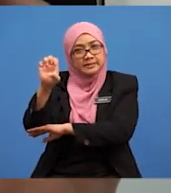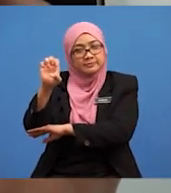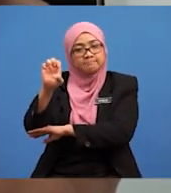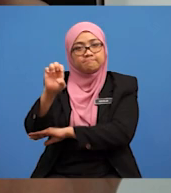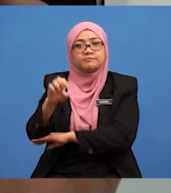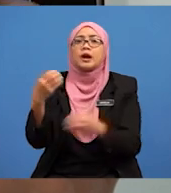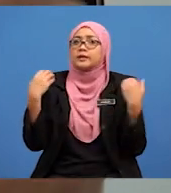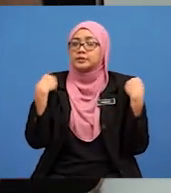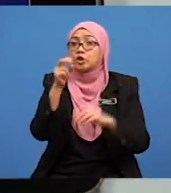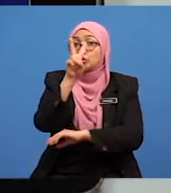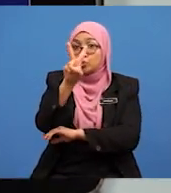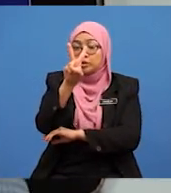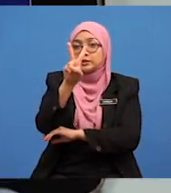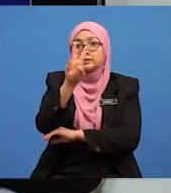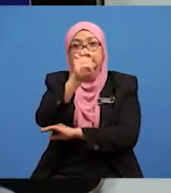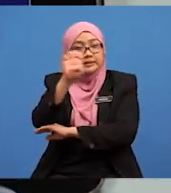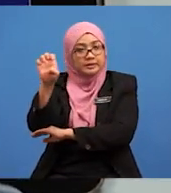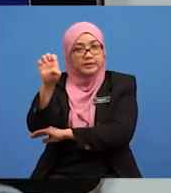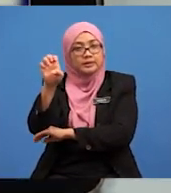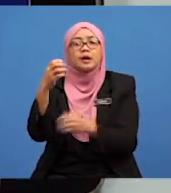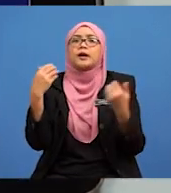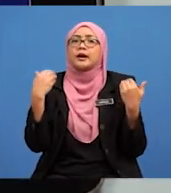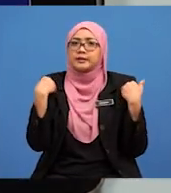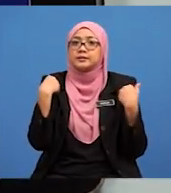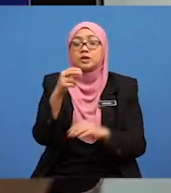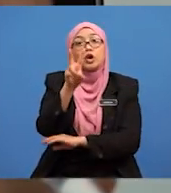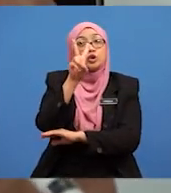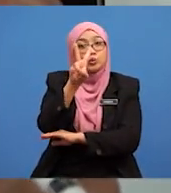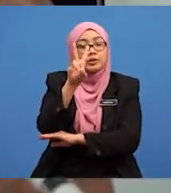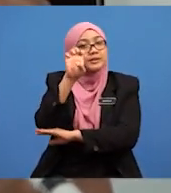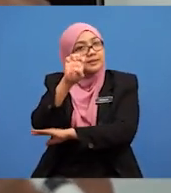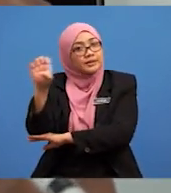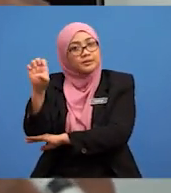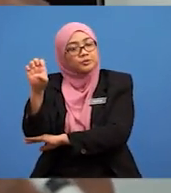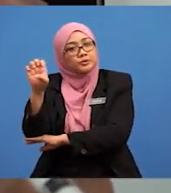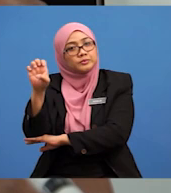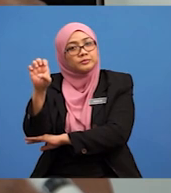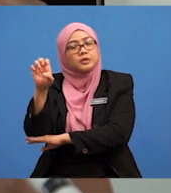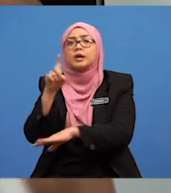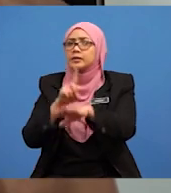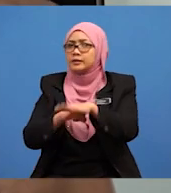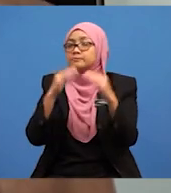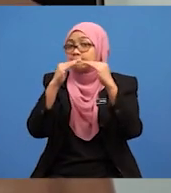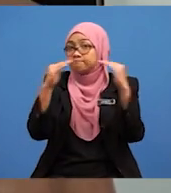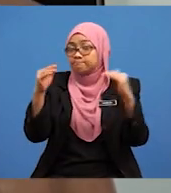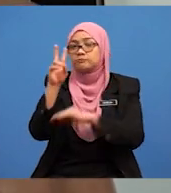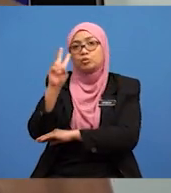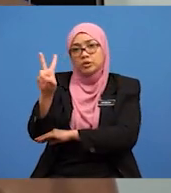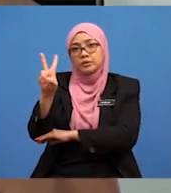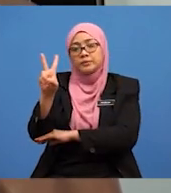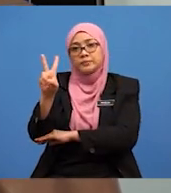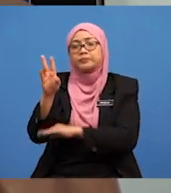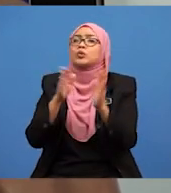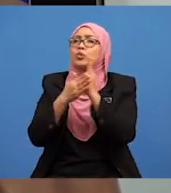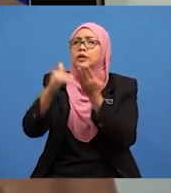2 elektron. Oleh itu, terdapat 2 elektron di petala luar. Oleh itu,